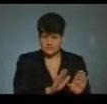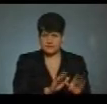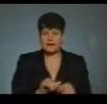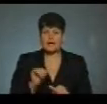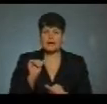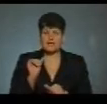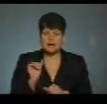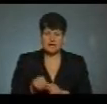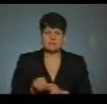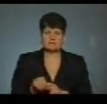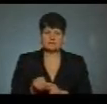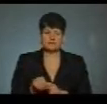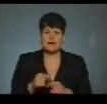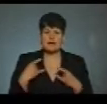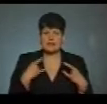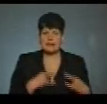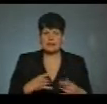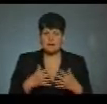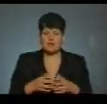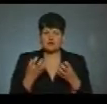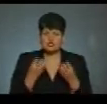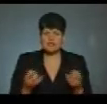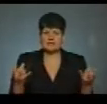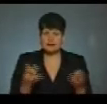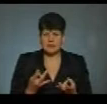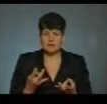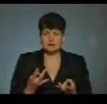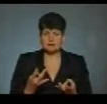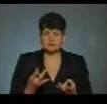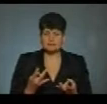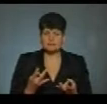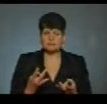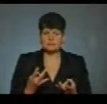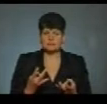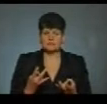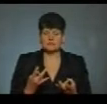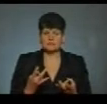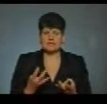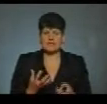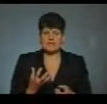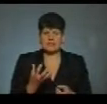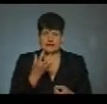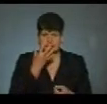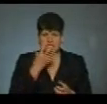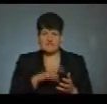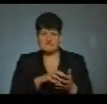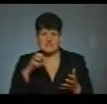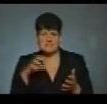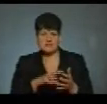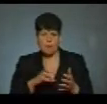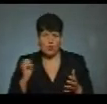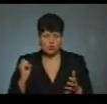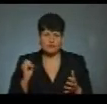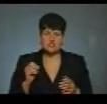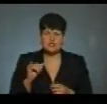Крім рентген-апарату, ще треба було нам кисневі концентратори, відсмоктувачі, ну